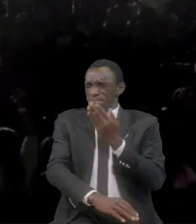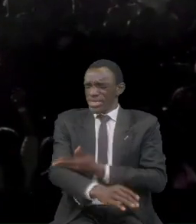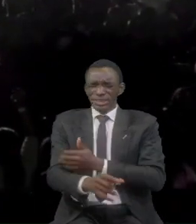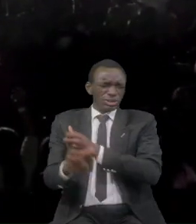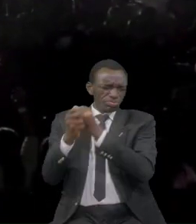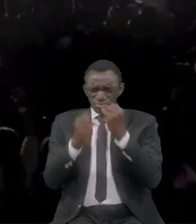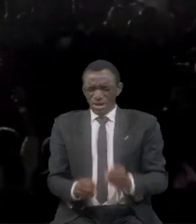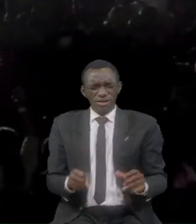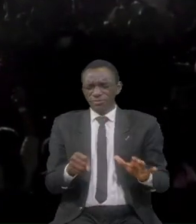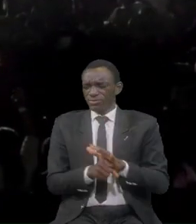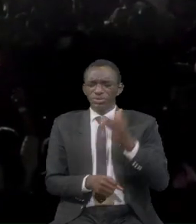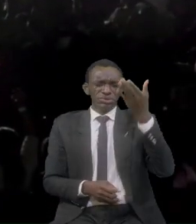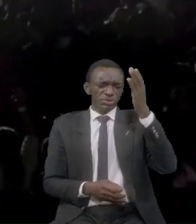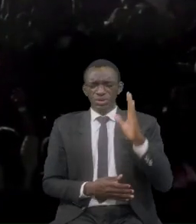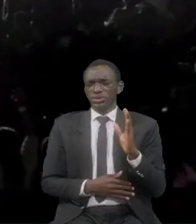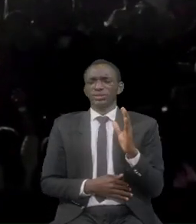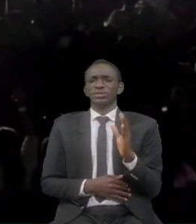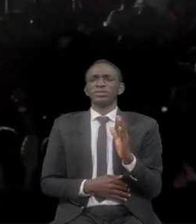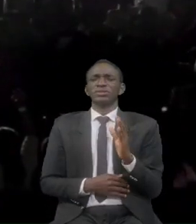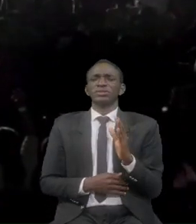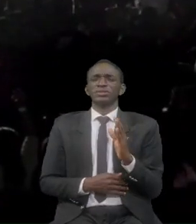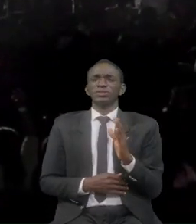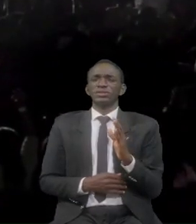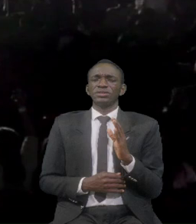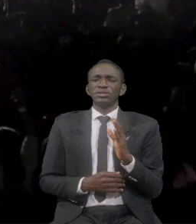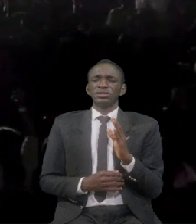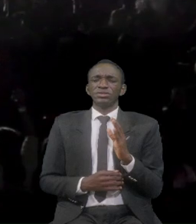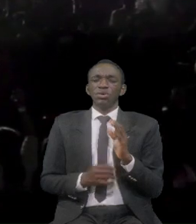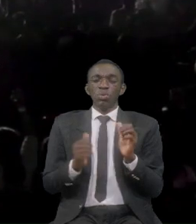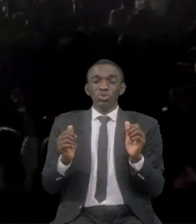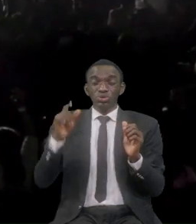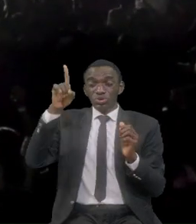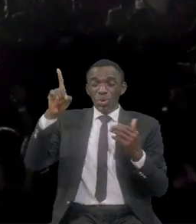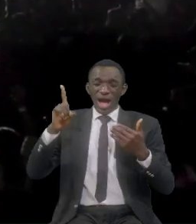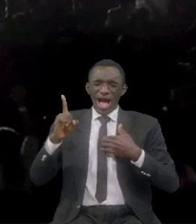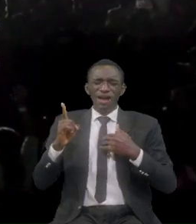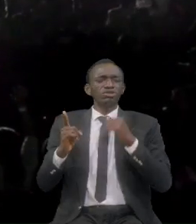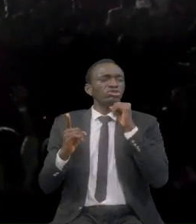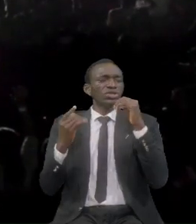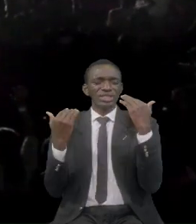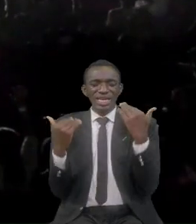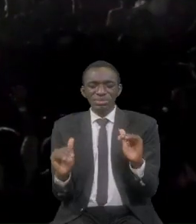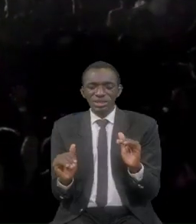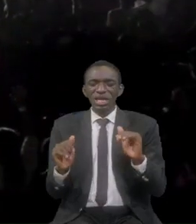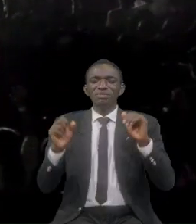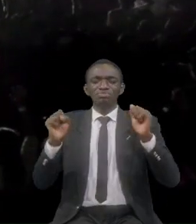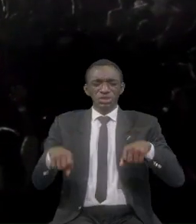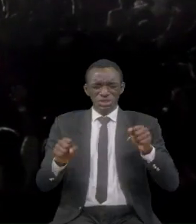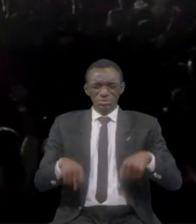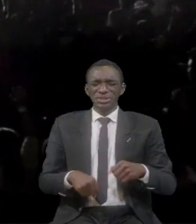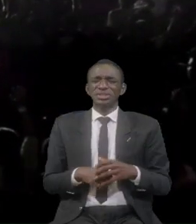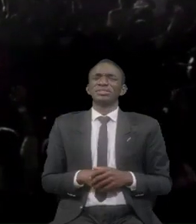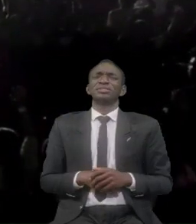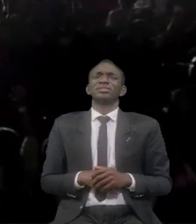Powerful God. Kusgan nga Dios. With unlimited possibilities. Na ay walay limit nga